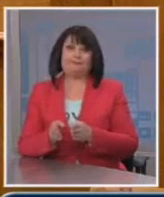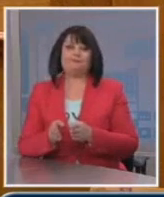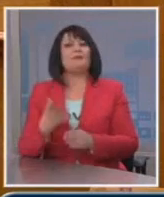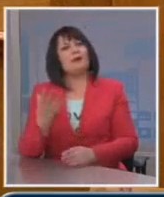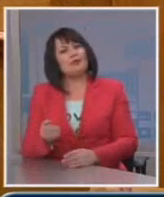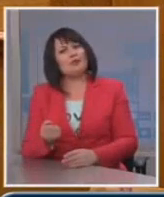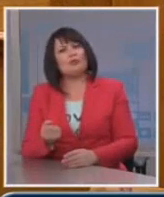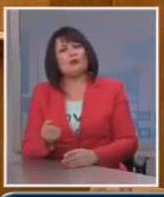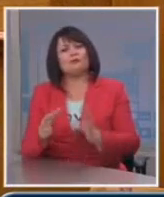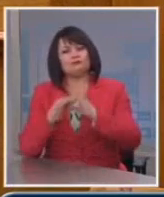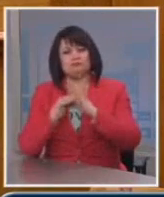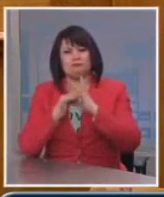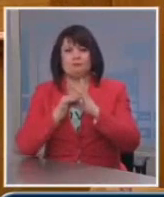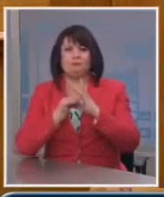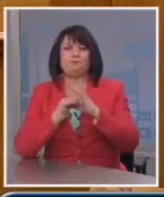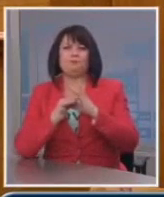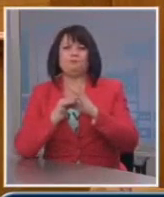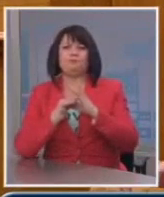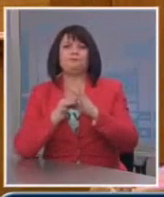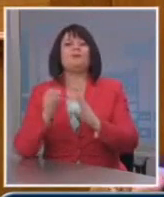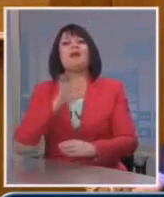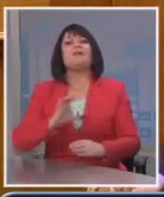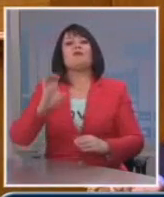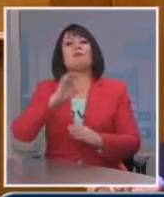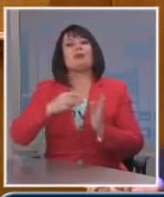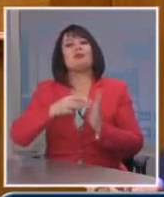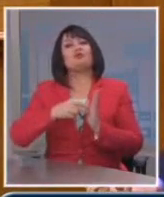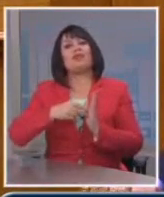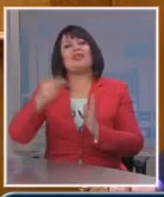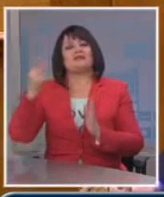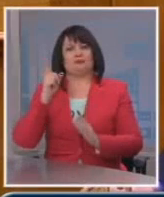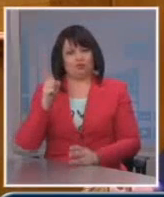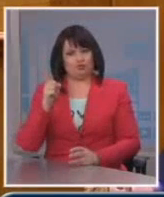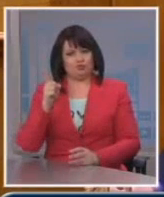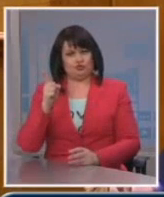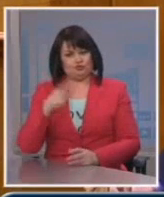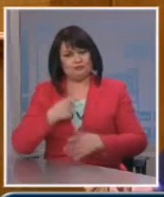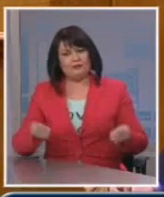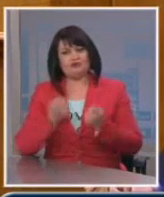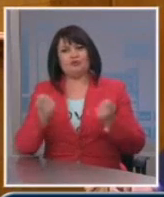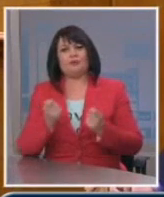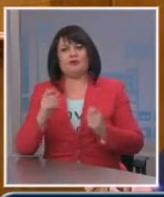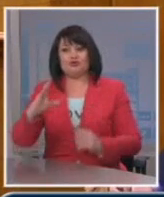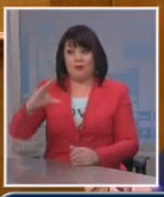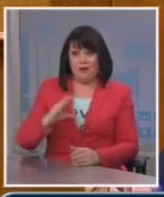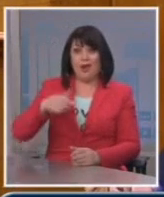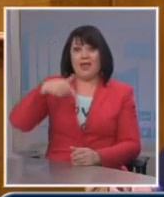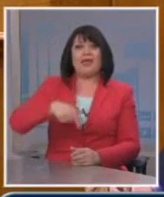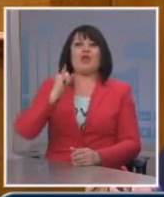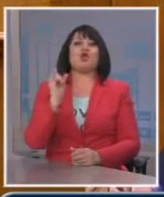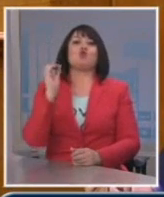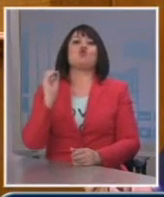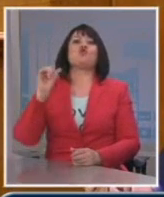έχουμε στενή συνεργασία με τους ευρωπαϊκούς θεσμούς για την αξιοποίηση του πακέτου Juncker και